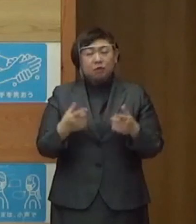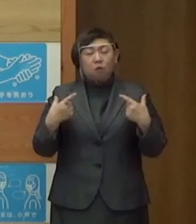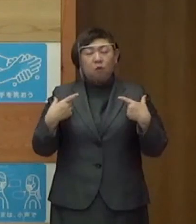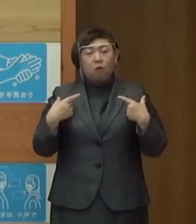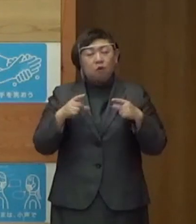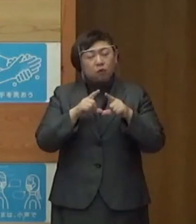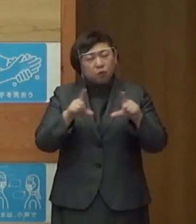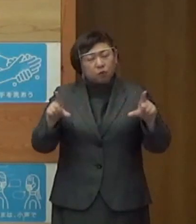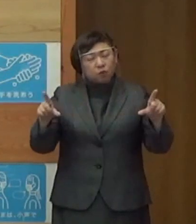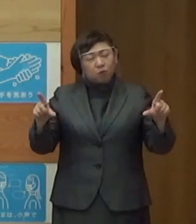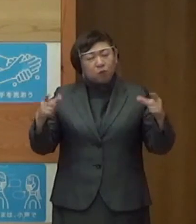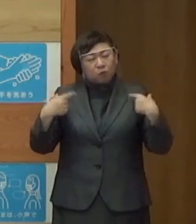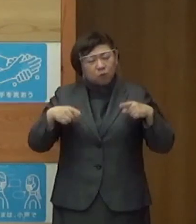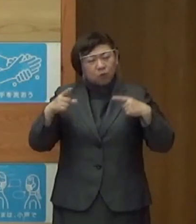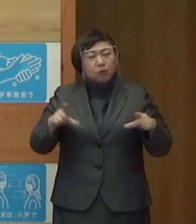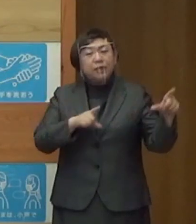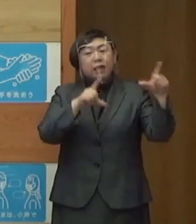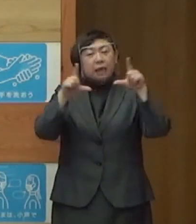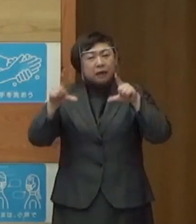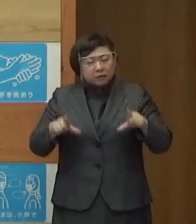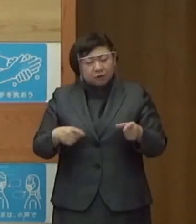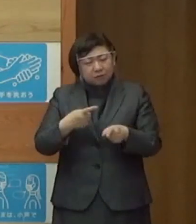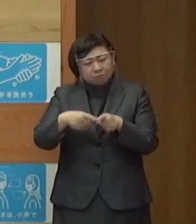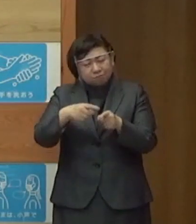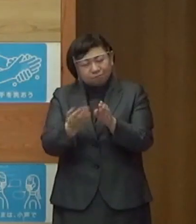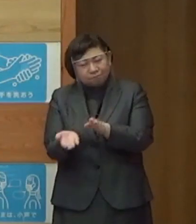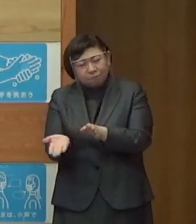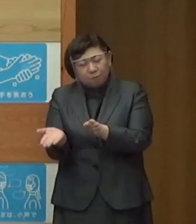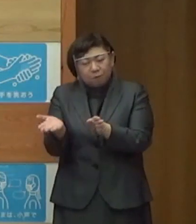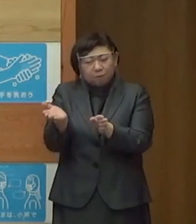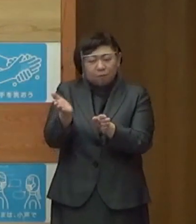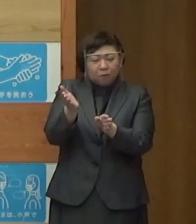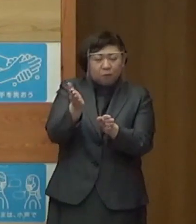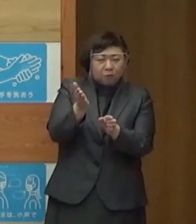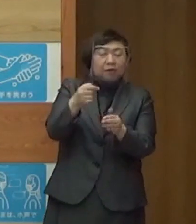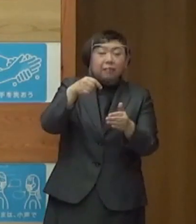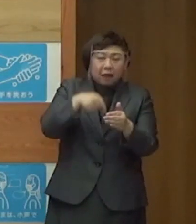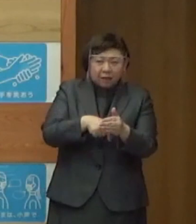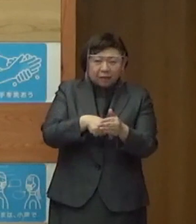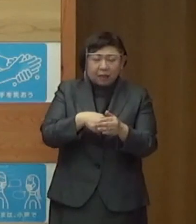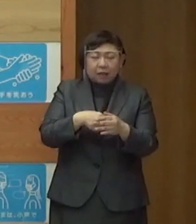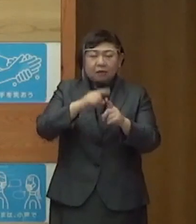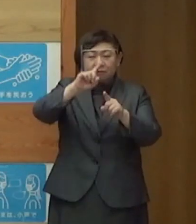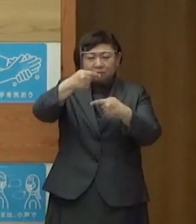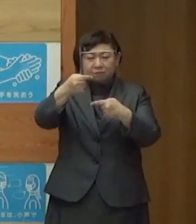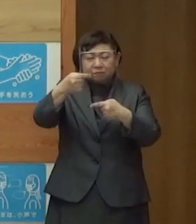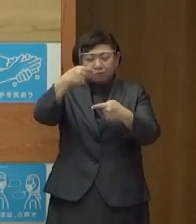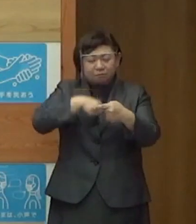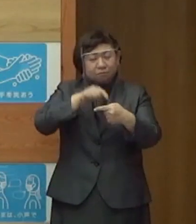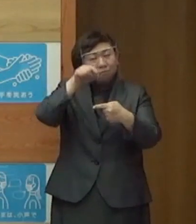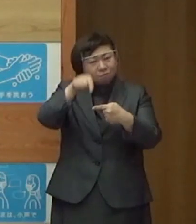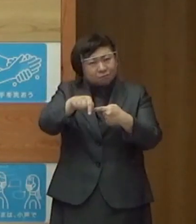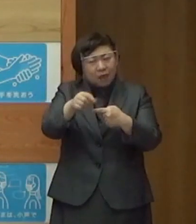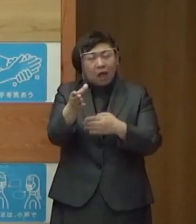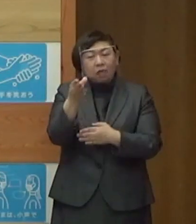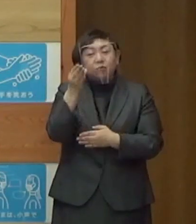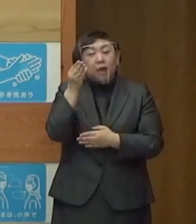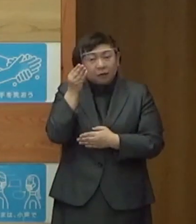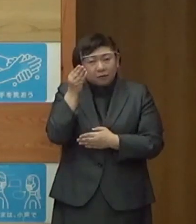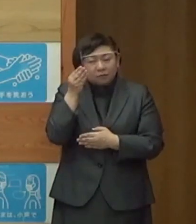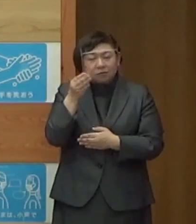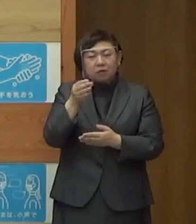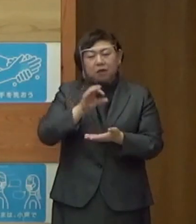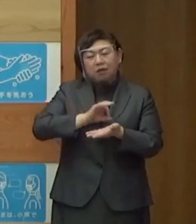常の部分が段階的にこの戻りつつある中で、これから年末年始などを迎えます。